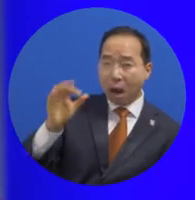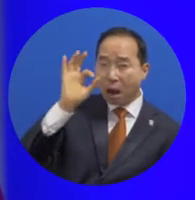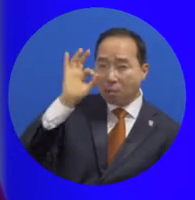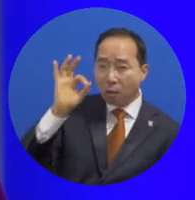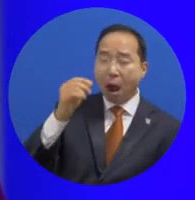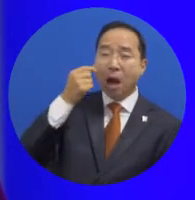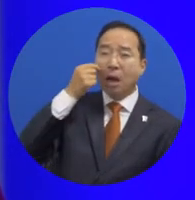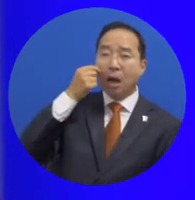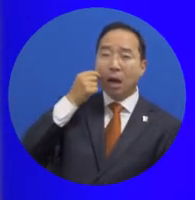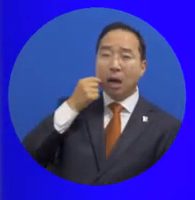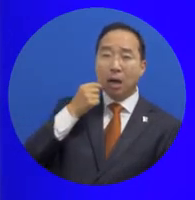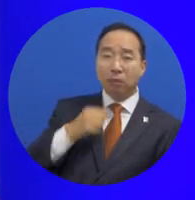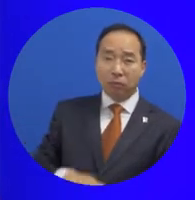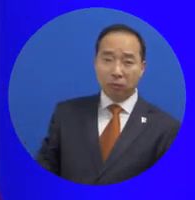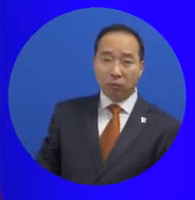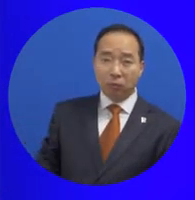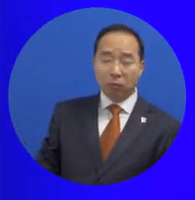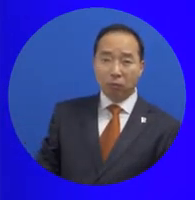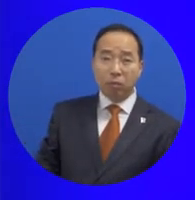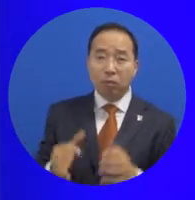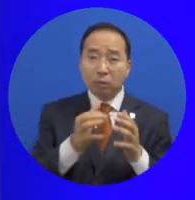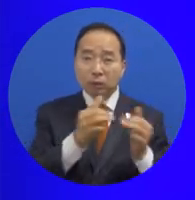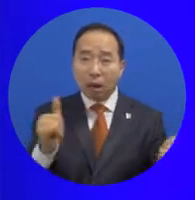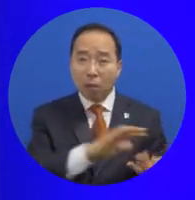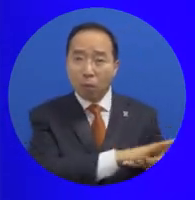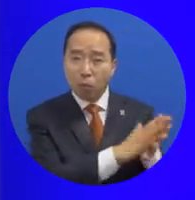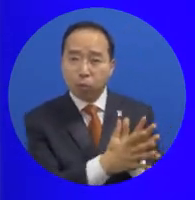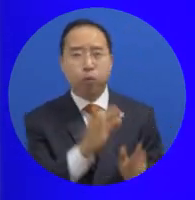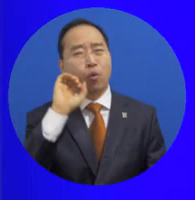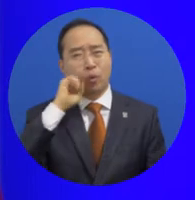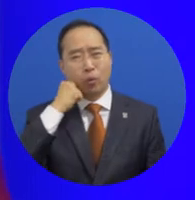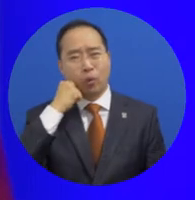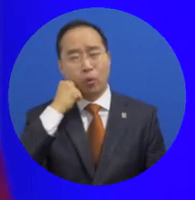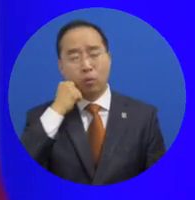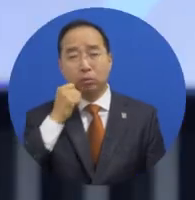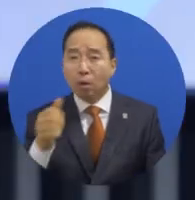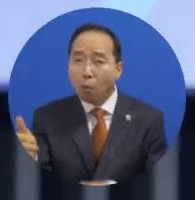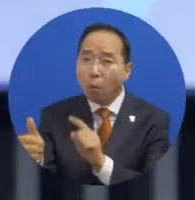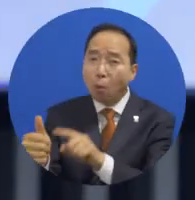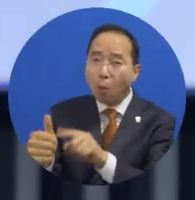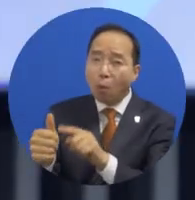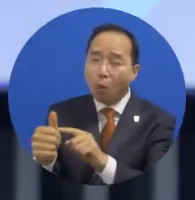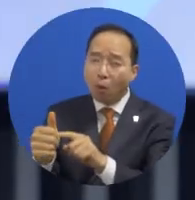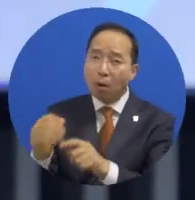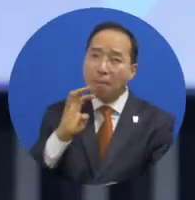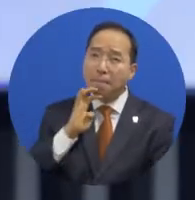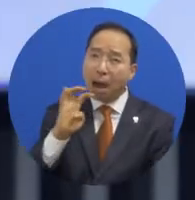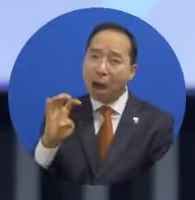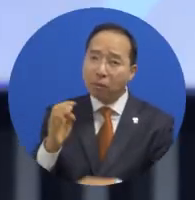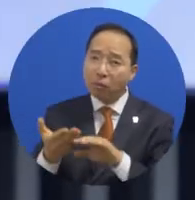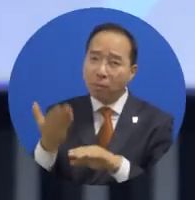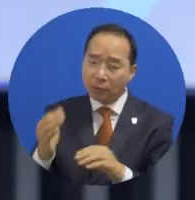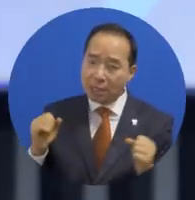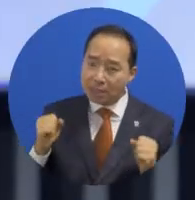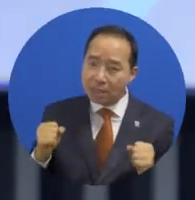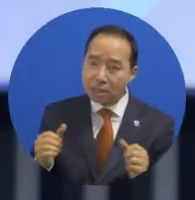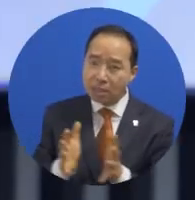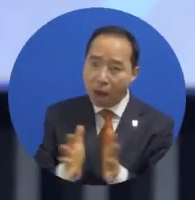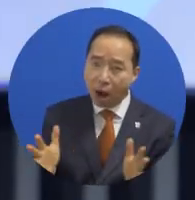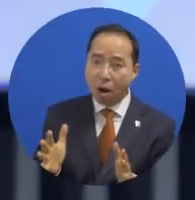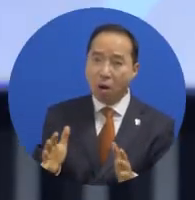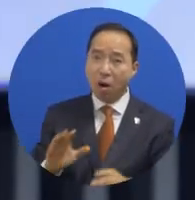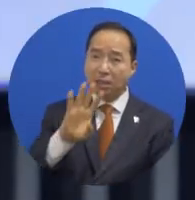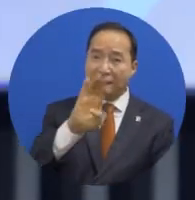참 변하기 어렵다는데 어떻게 저 사람은 마흔 넘어서 운동장에서 넘어지다가 달리기를